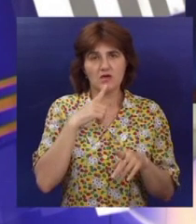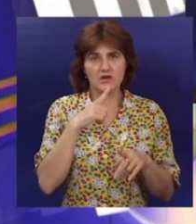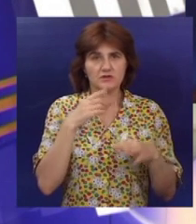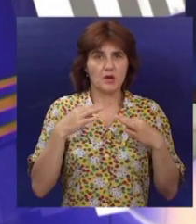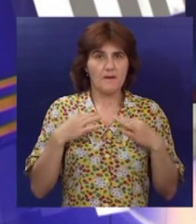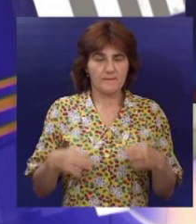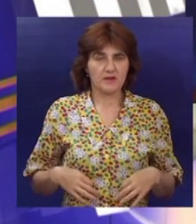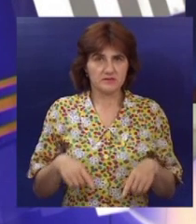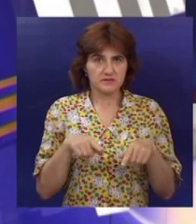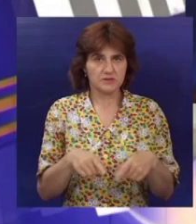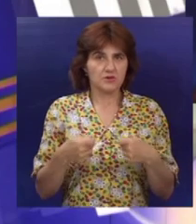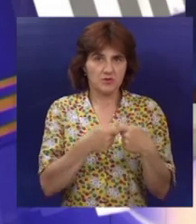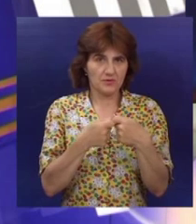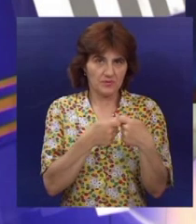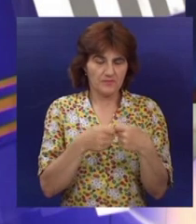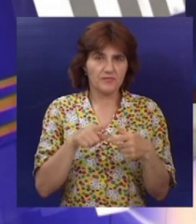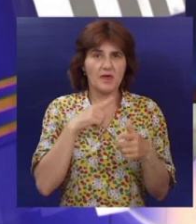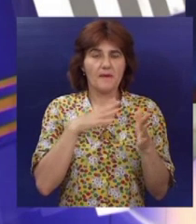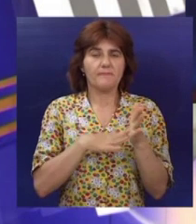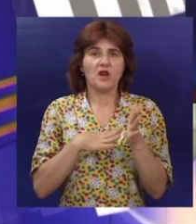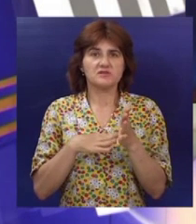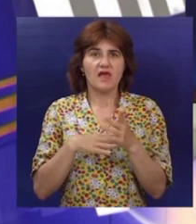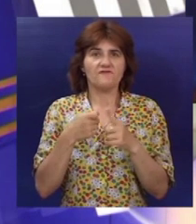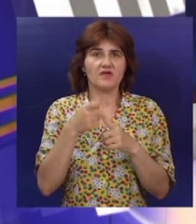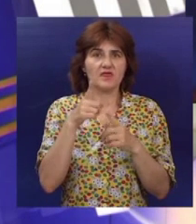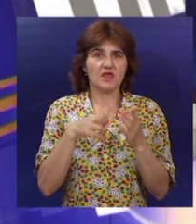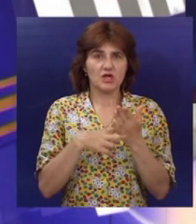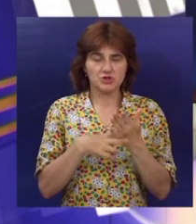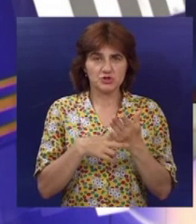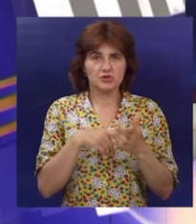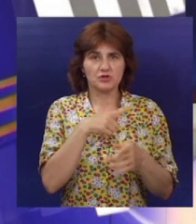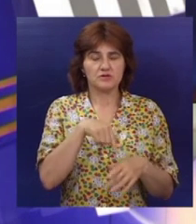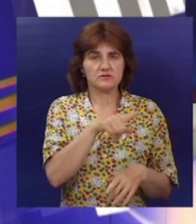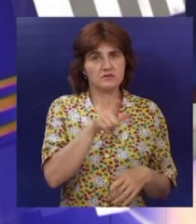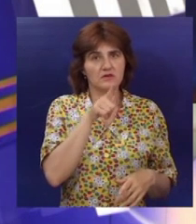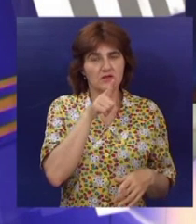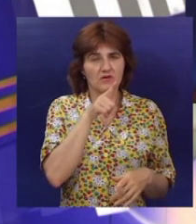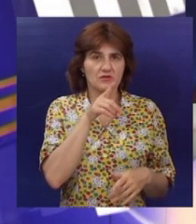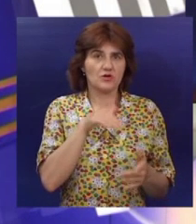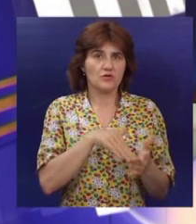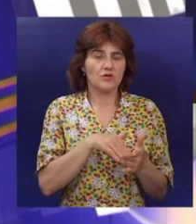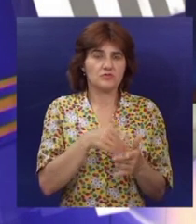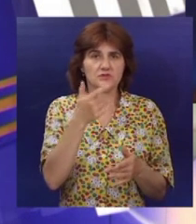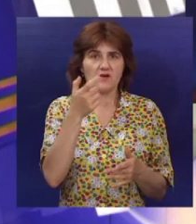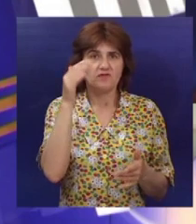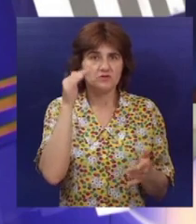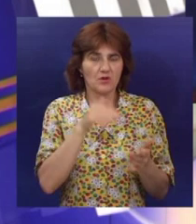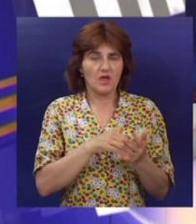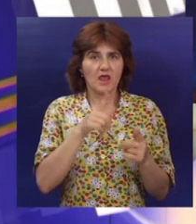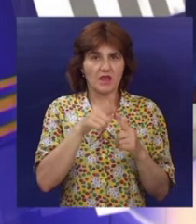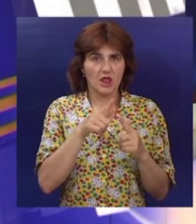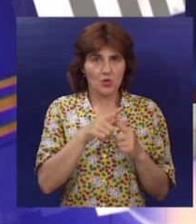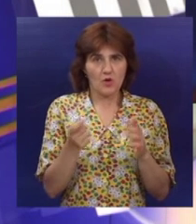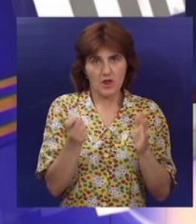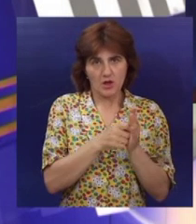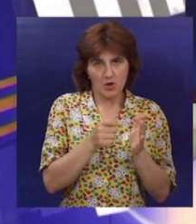predsjedavajući Upravnog odbora Asocijacije poljoprivrednika Miroslav Kiš. Asocijacija i dalje zahteva otkup 200.000 tona pšenice